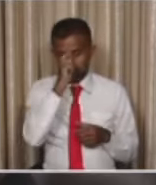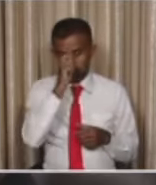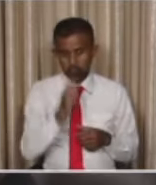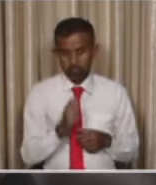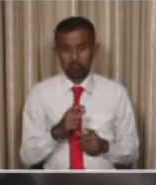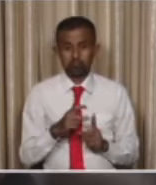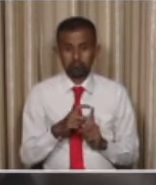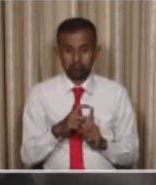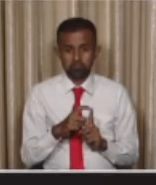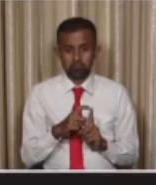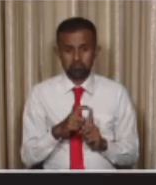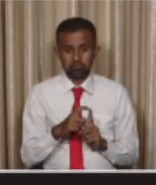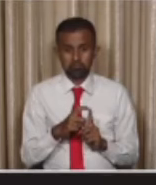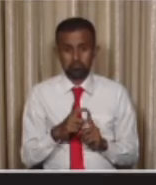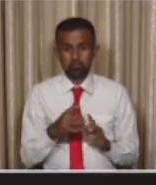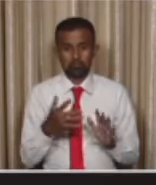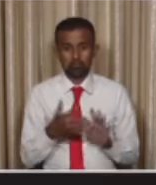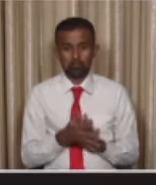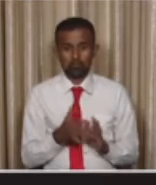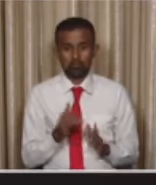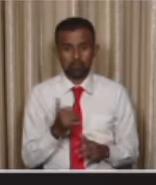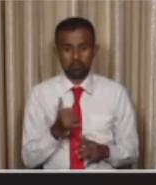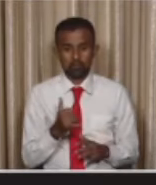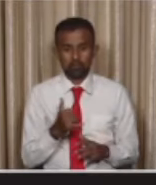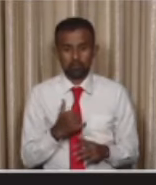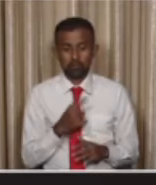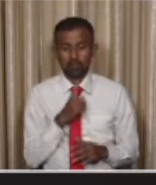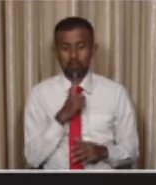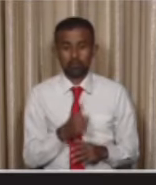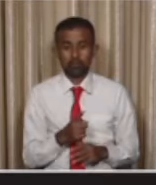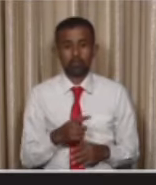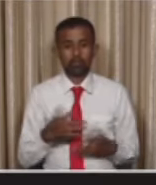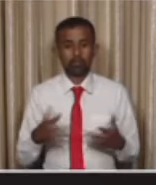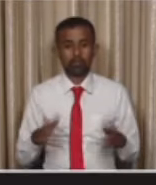நன்றி.